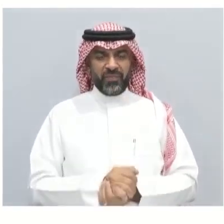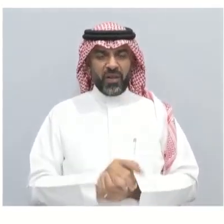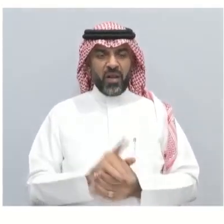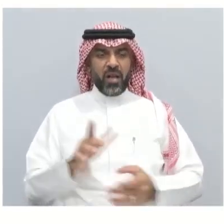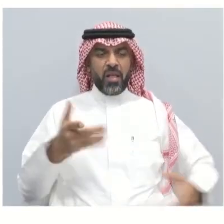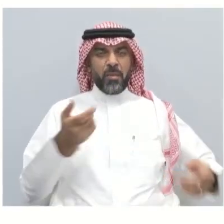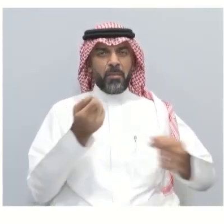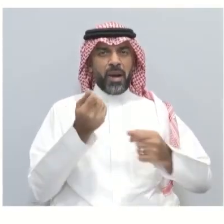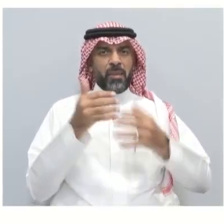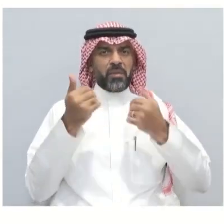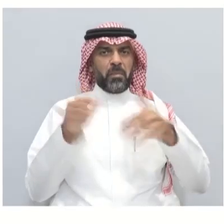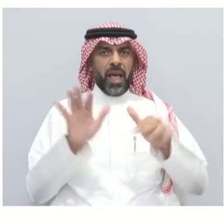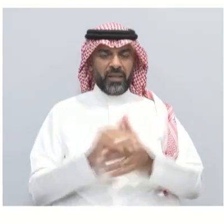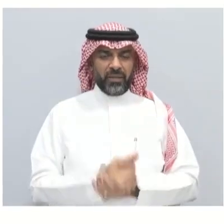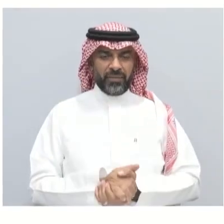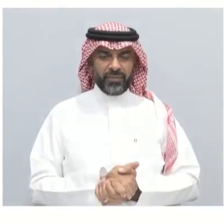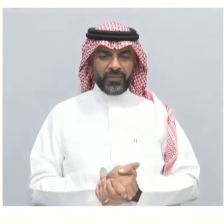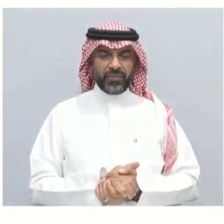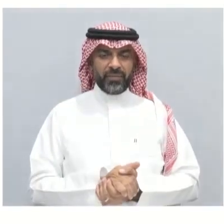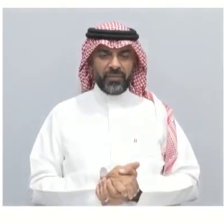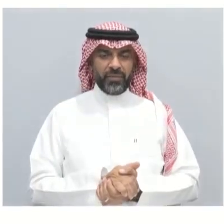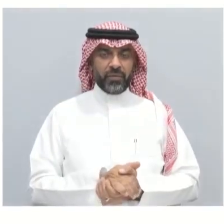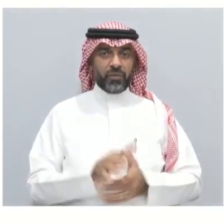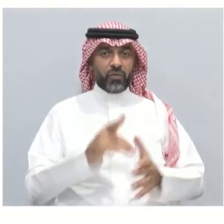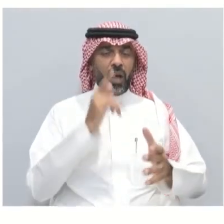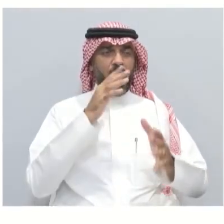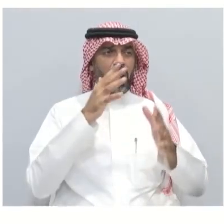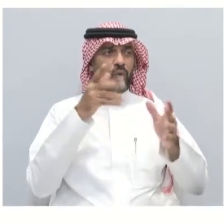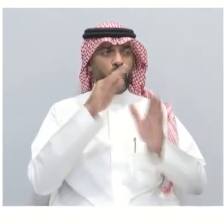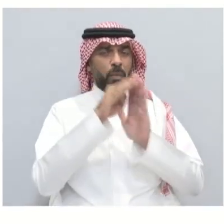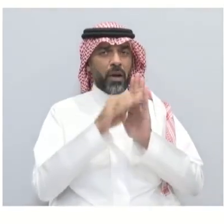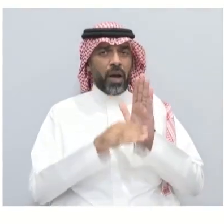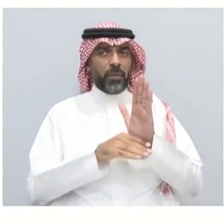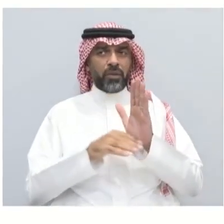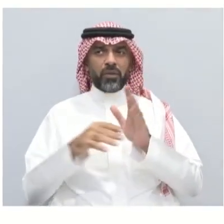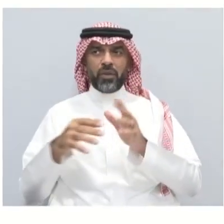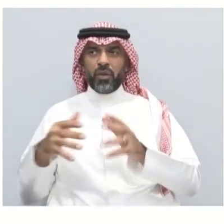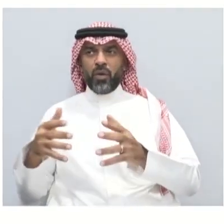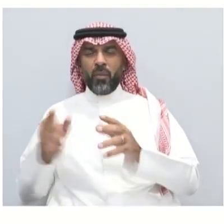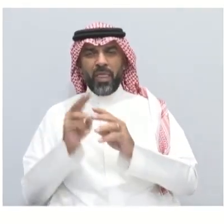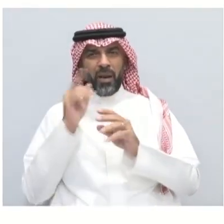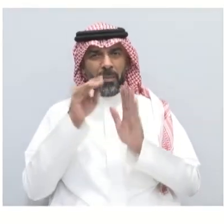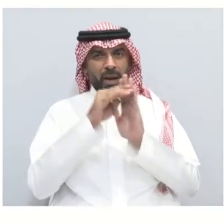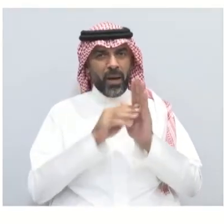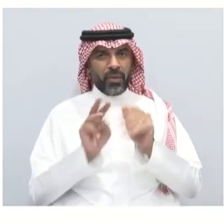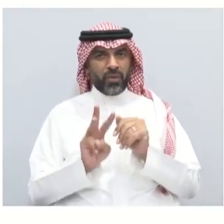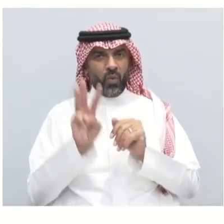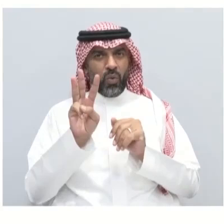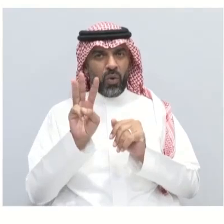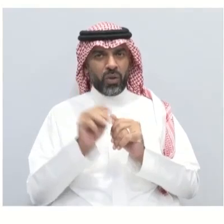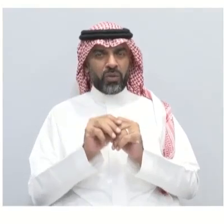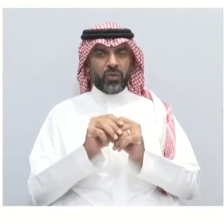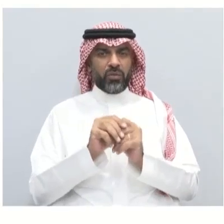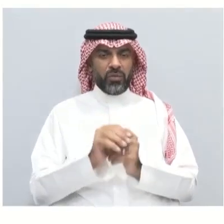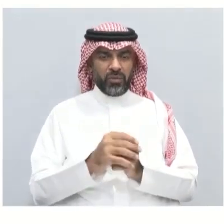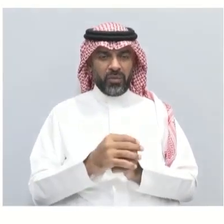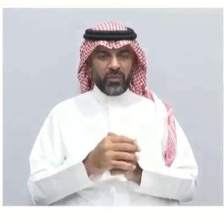حره طبعا نلاحظ ان اغلب البرامج لديها بيئه عمل مشتركه فنجد ان اغلب مثل وورد لايب لابر